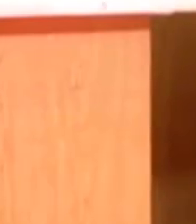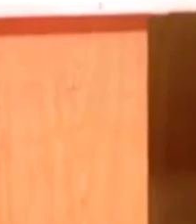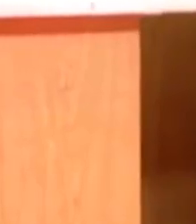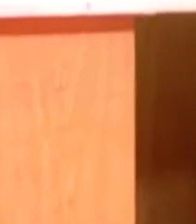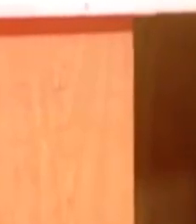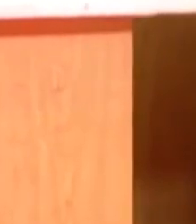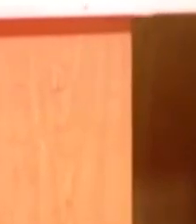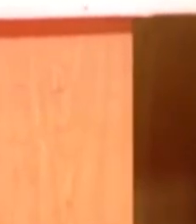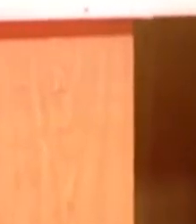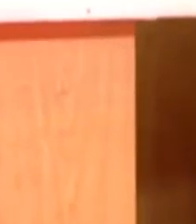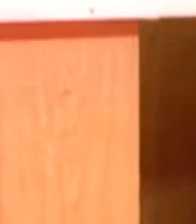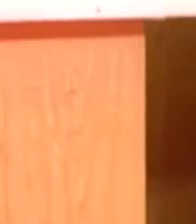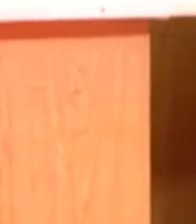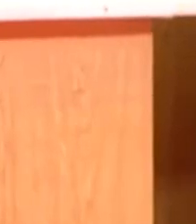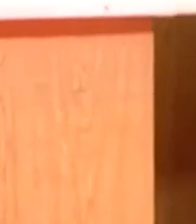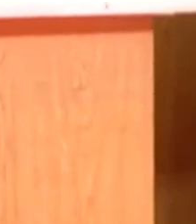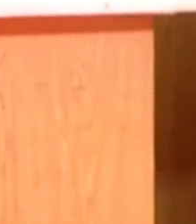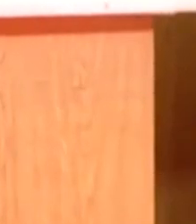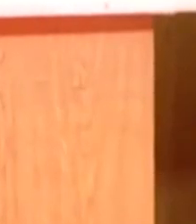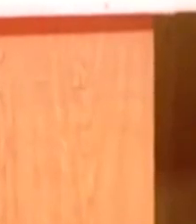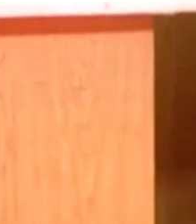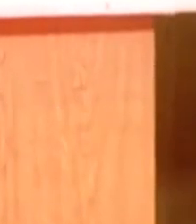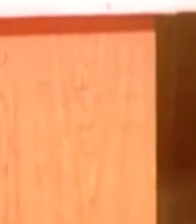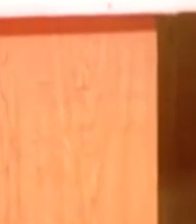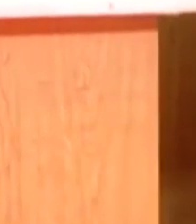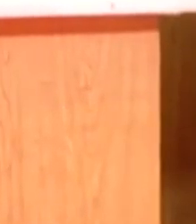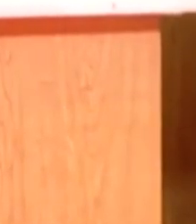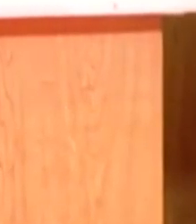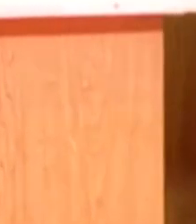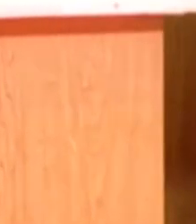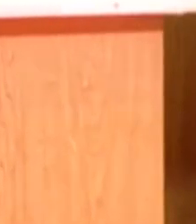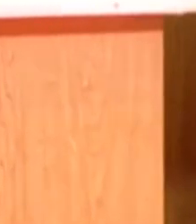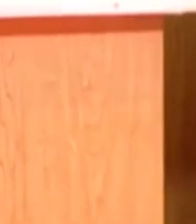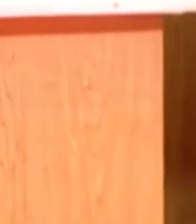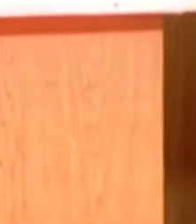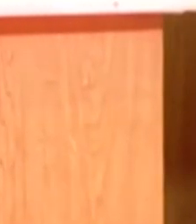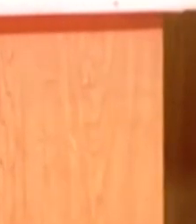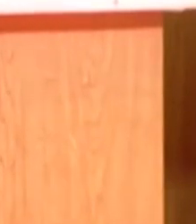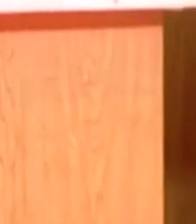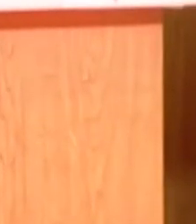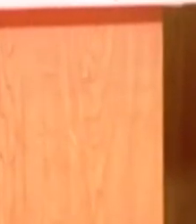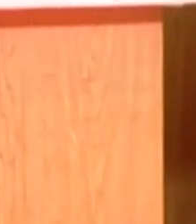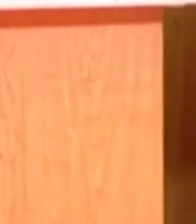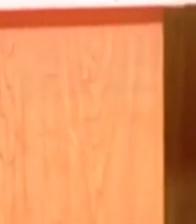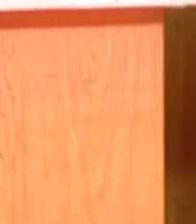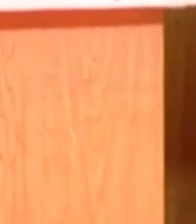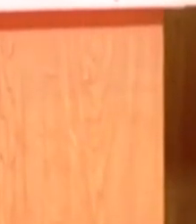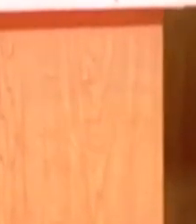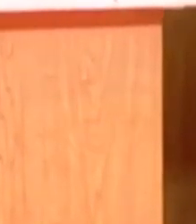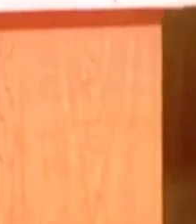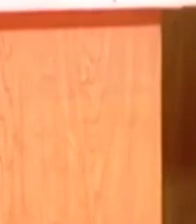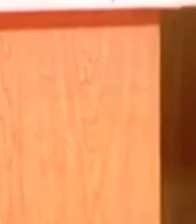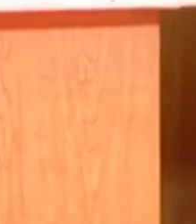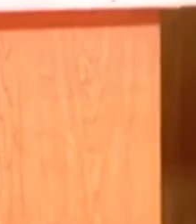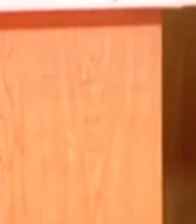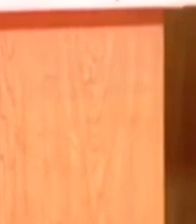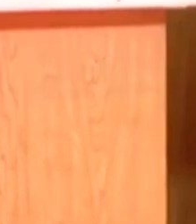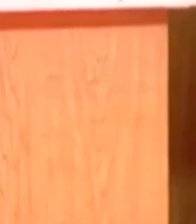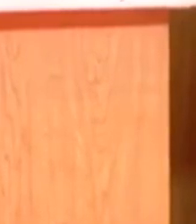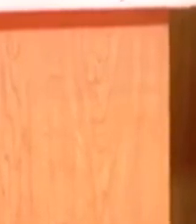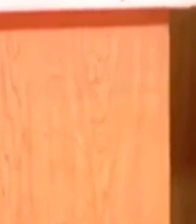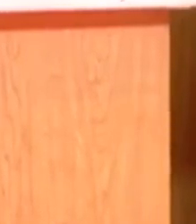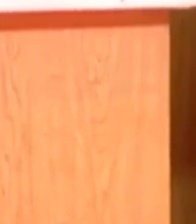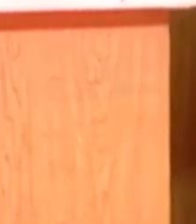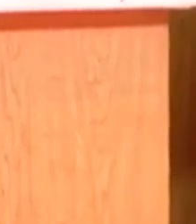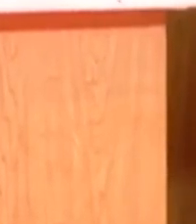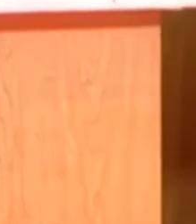Igan, mauna ka sa mga balita. Panoorin ang unang balita sa unang hirit. At iba pang award-winning news ka sa youtube.com/GMA News.